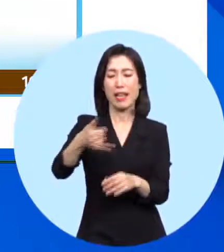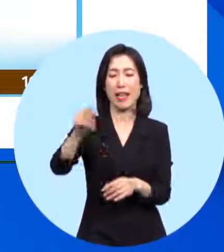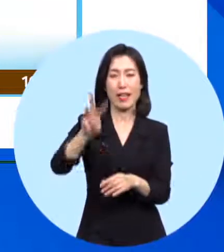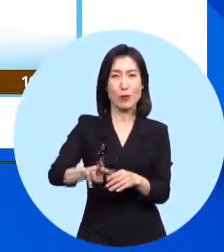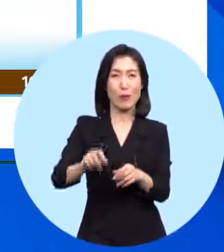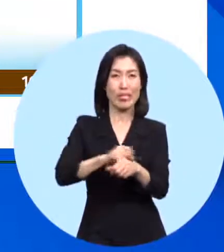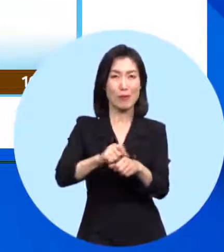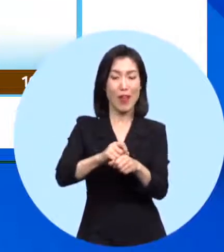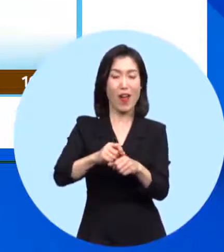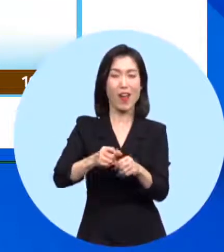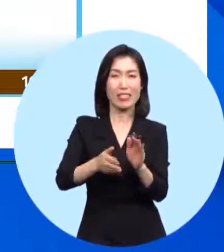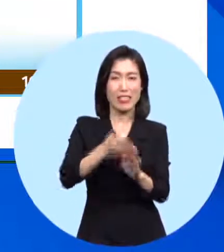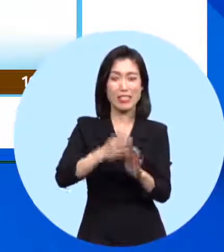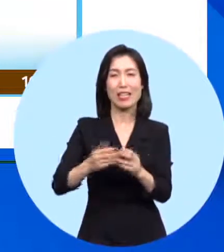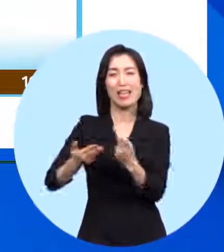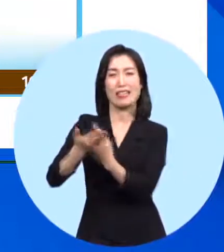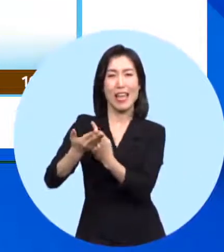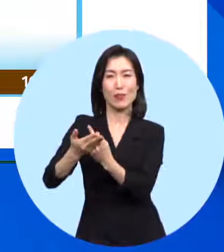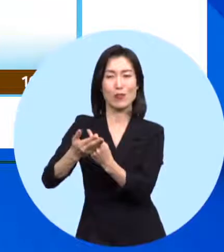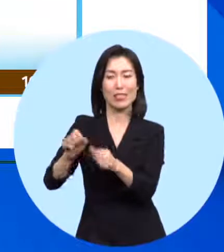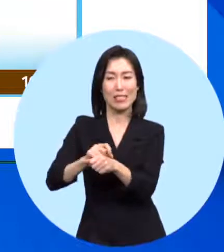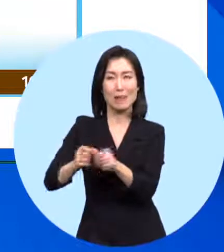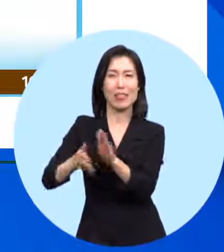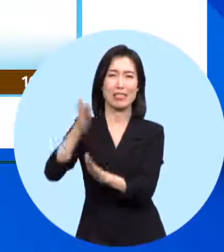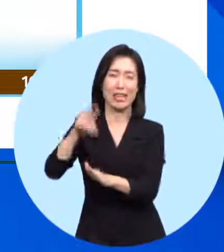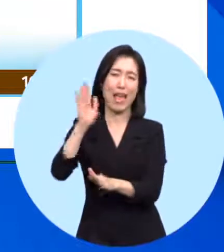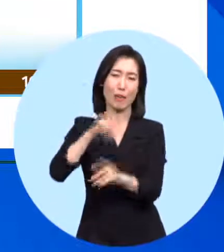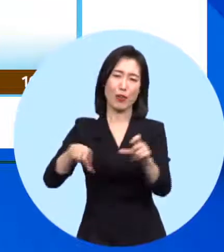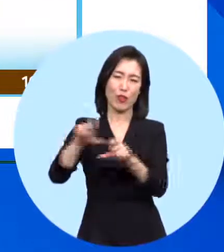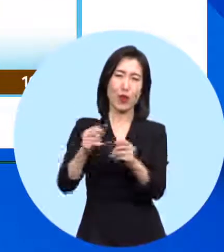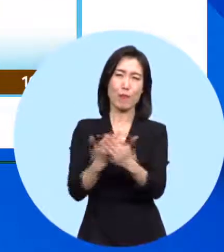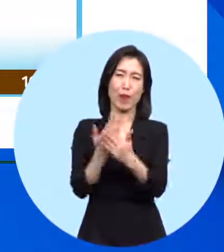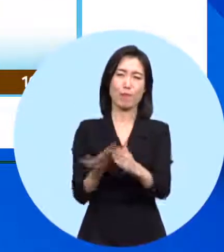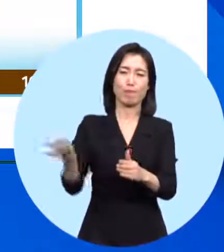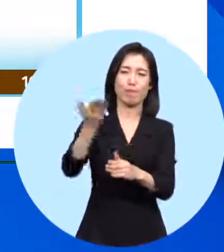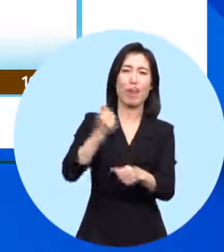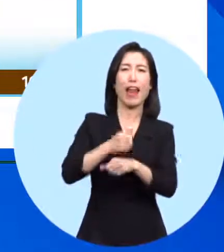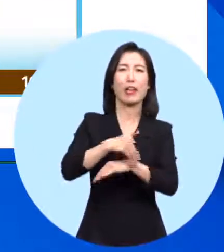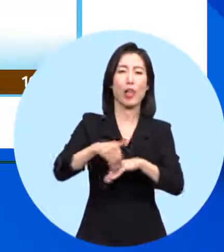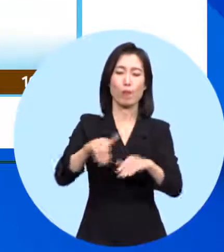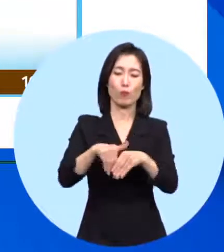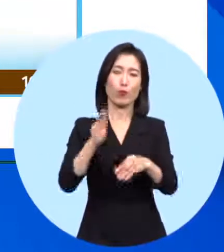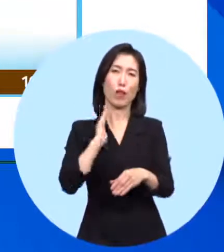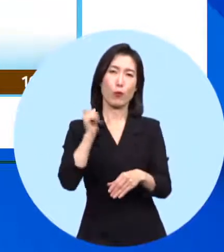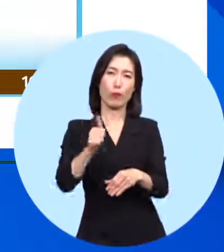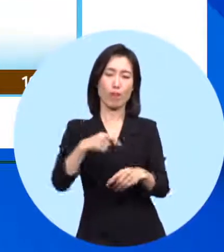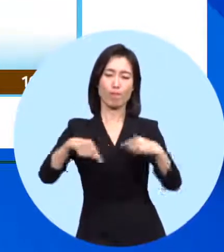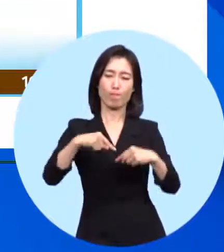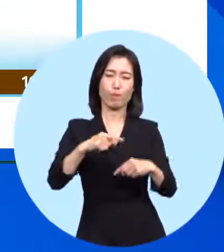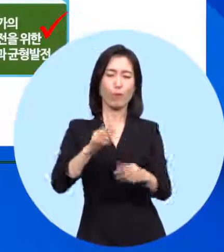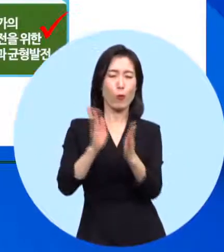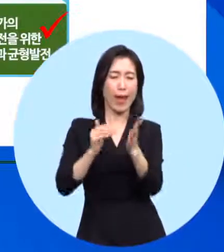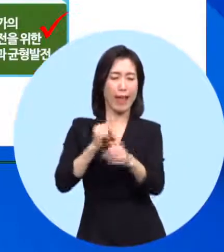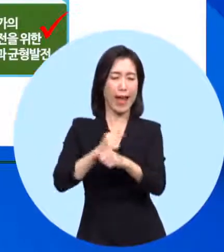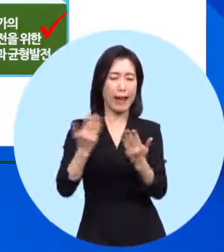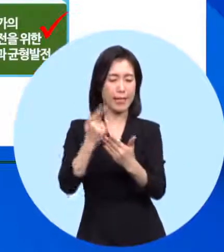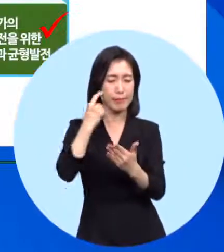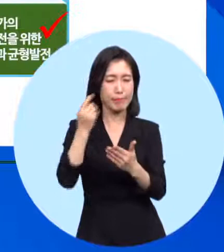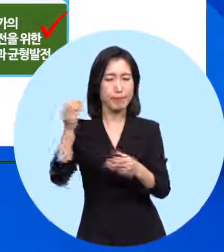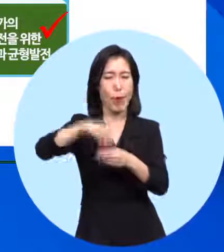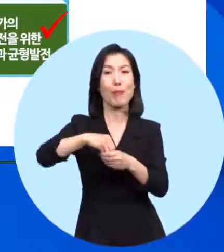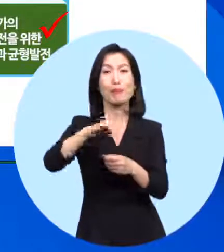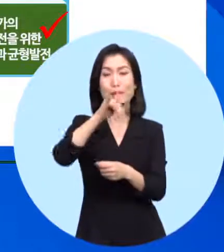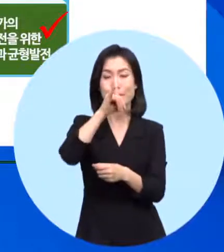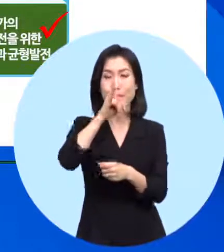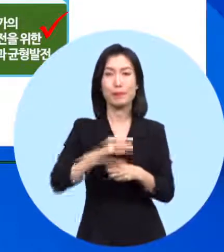제주특별자치조를 좀 업그레이드된 지방자치를 완성하겠다는 그런 내용이 지금 문재인 정부 국정과제 속에 녹아 있습니다.